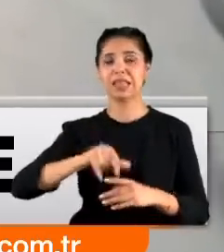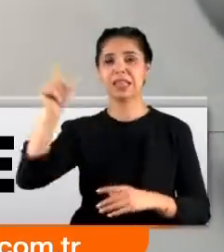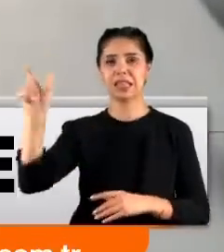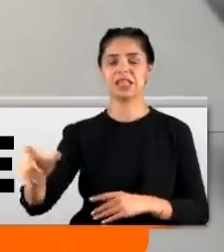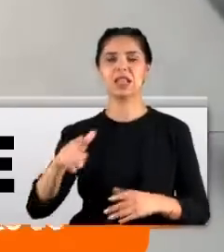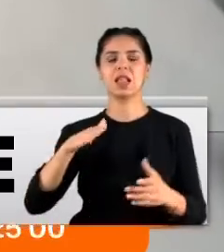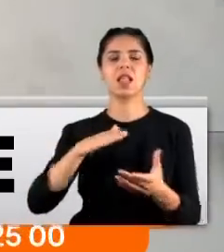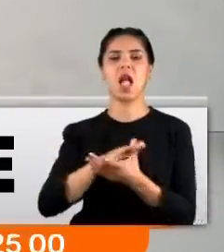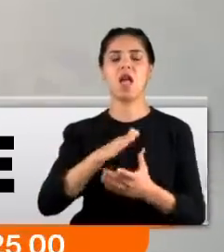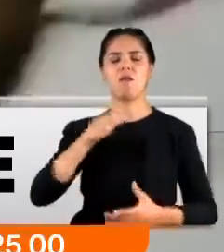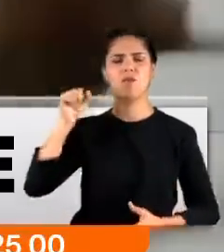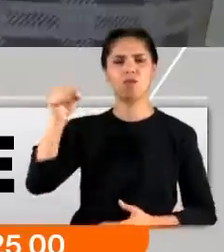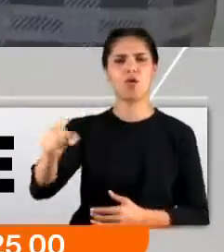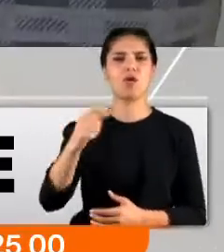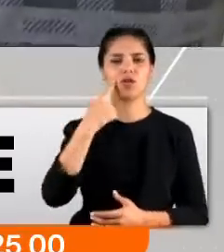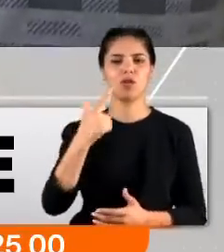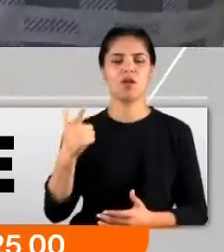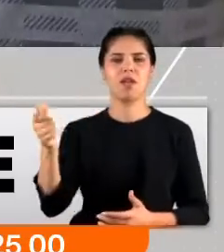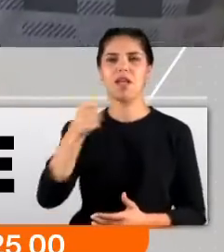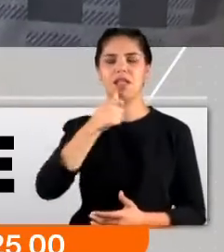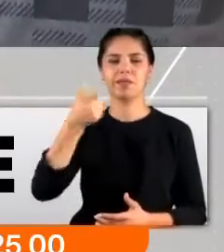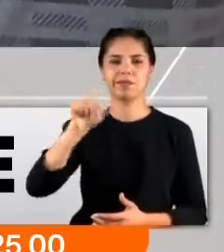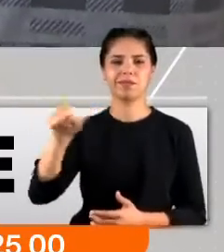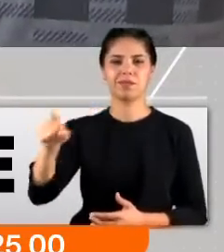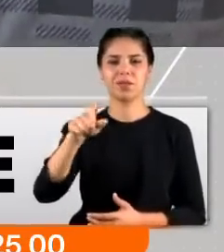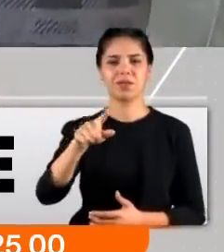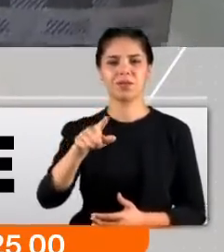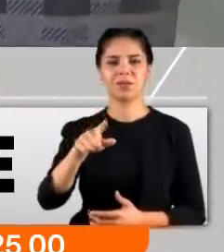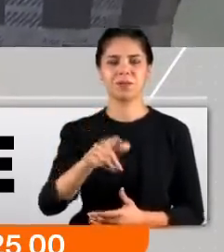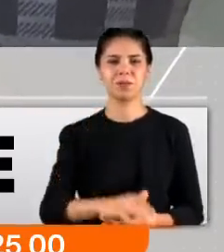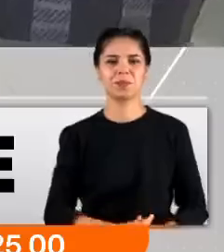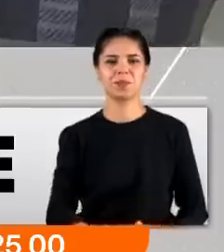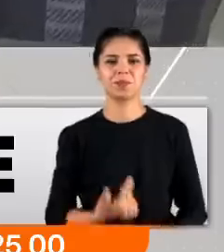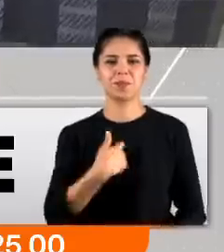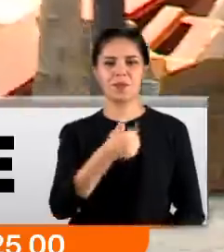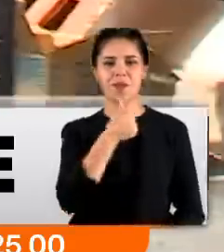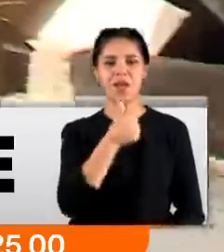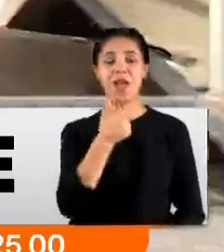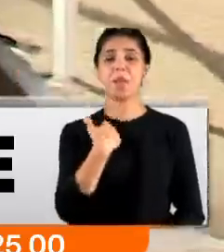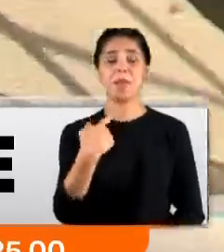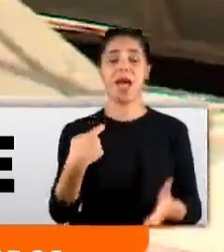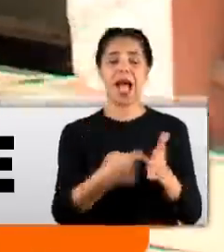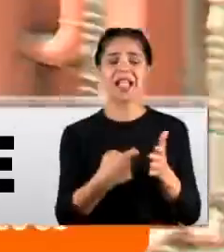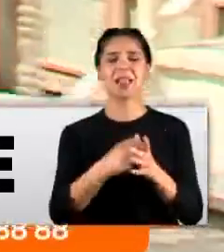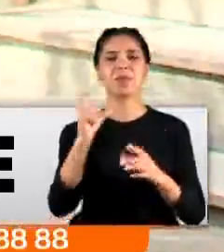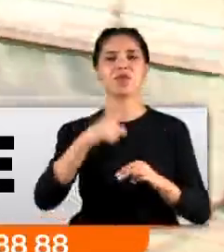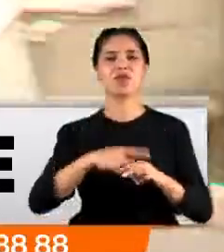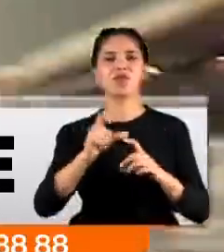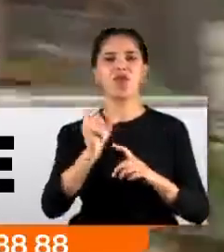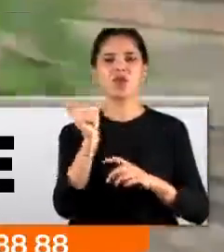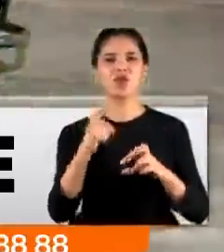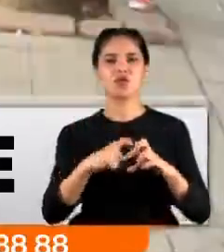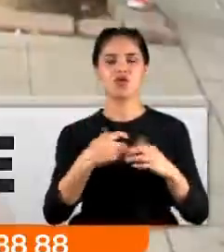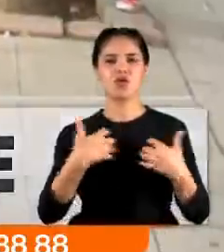uçan tekmeyle etkisiz hale getirdi. Size Süpermen diyorlar, peki buna ne diyorsun? Benim adım zaten Cesur. Adı gibi Cesur Kurye işkembeci